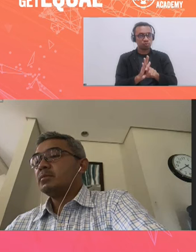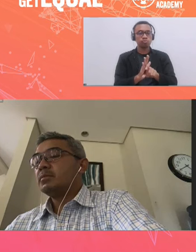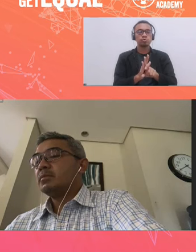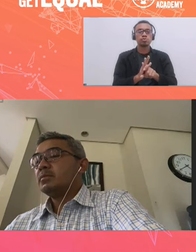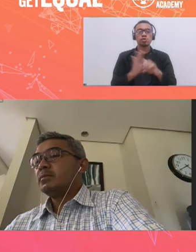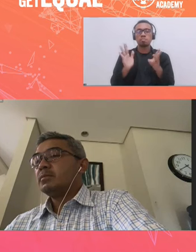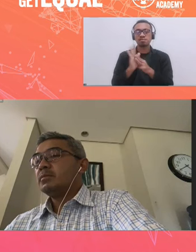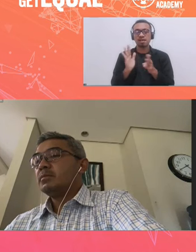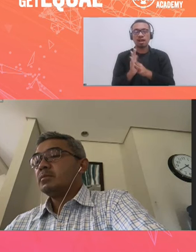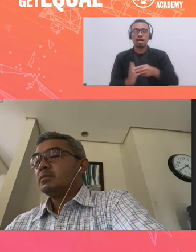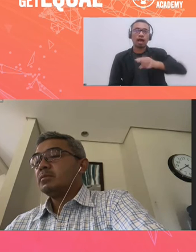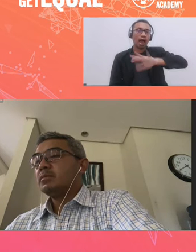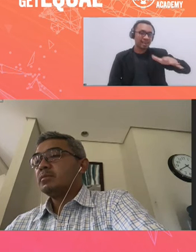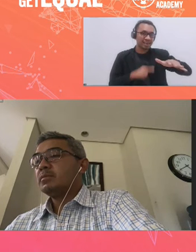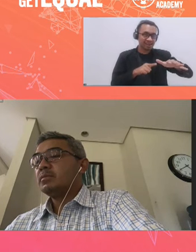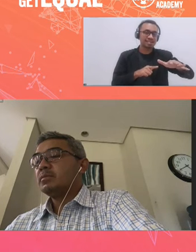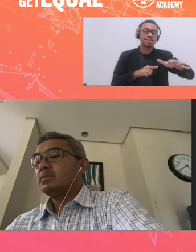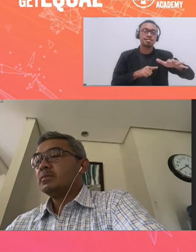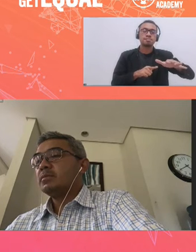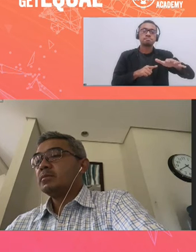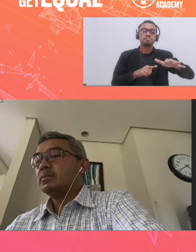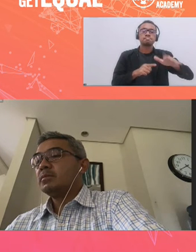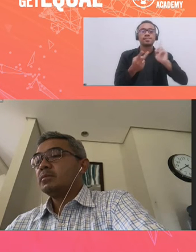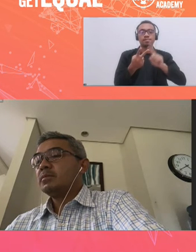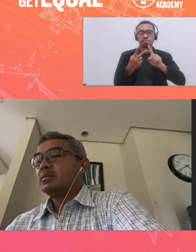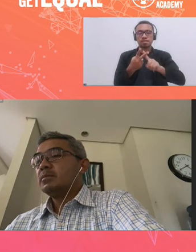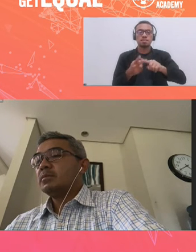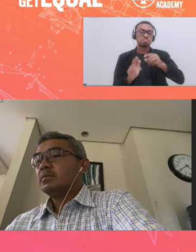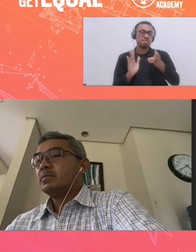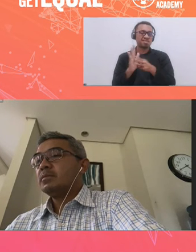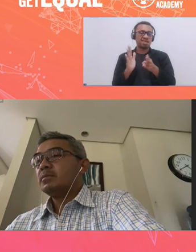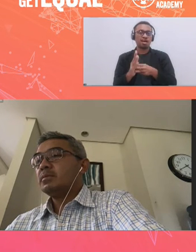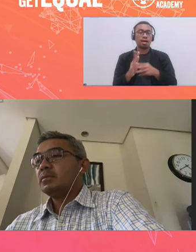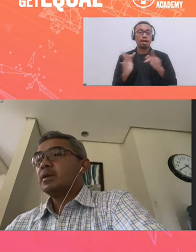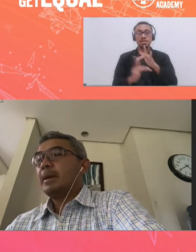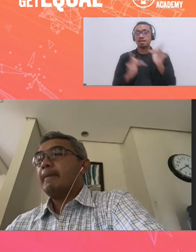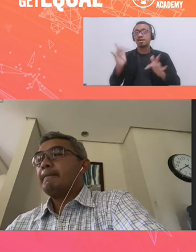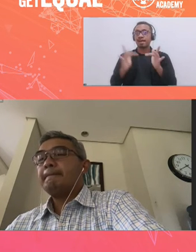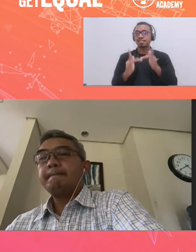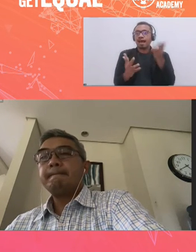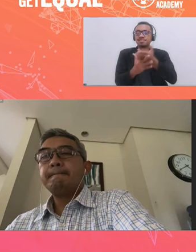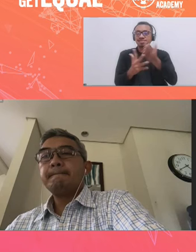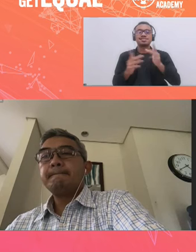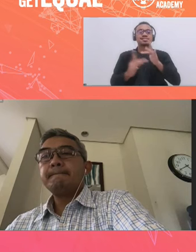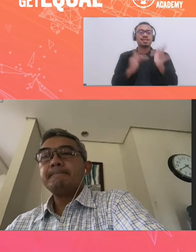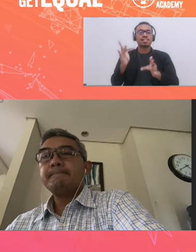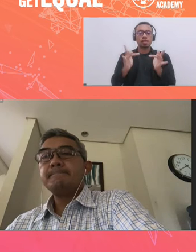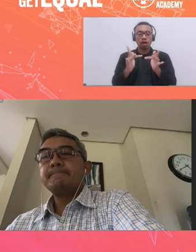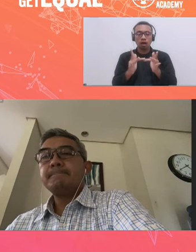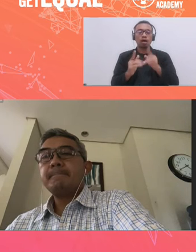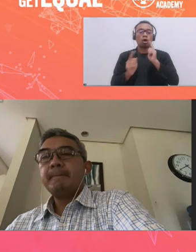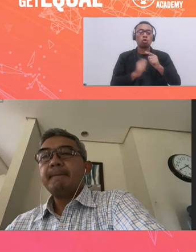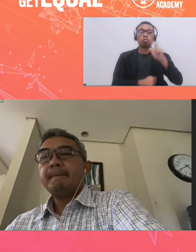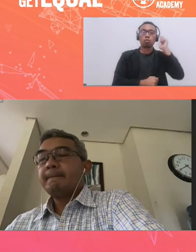persoalan kelangkaan air, mengatasi persoalan akses internet, itu ya. Ketika itu perempuan